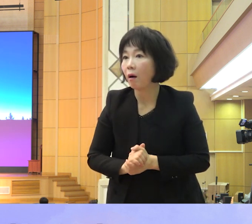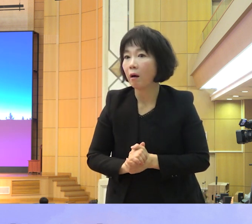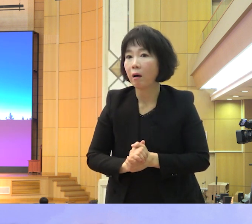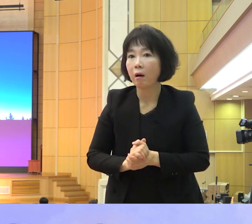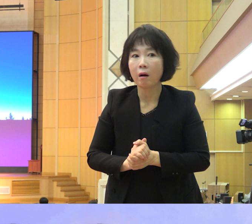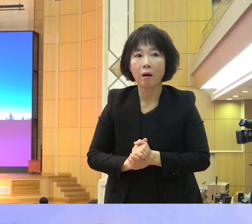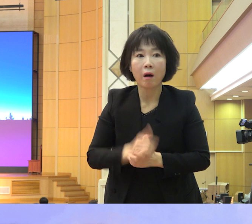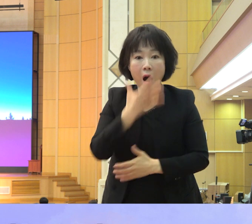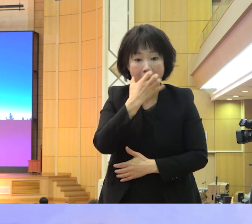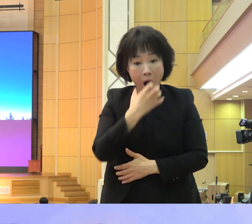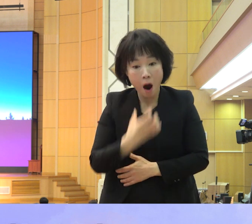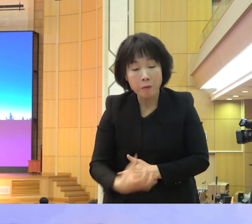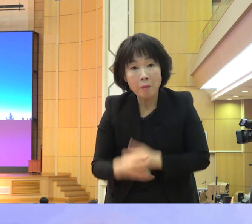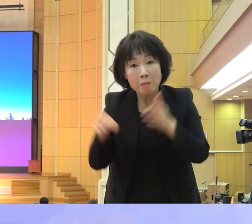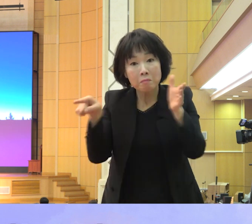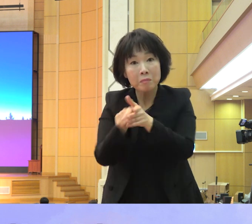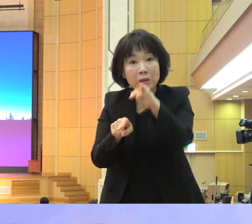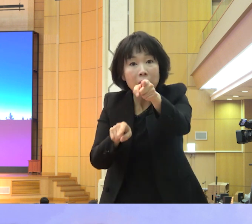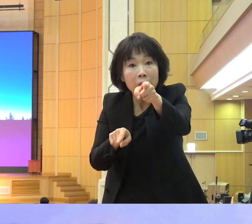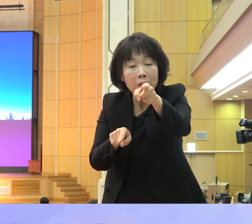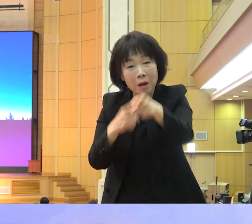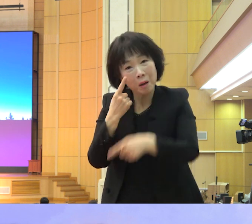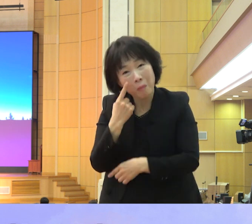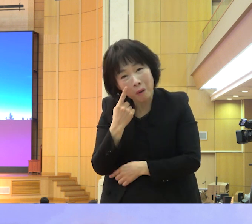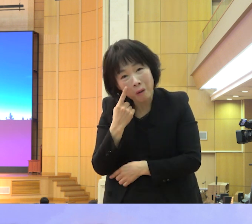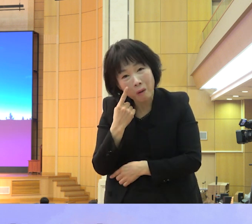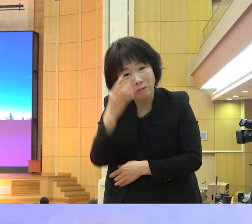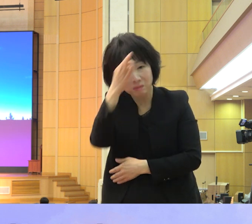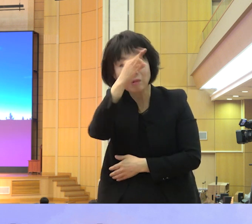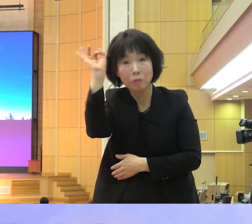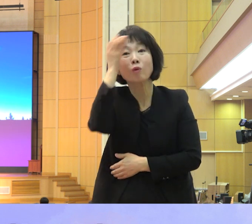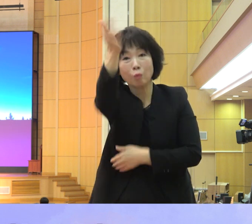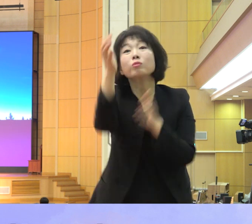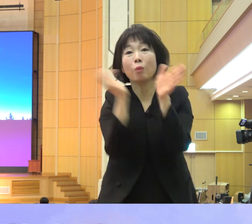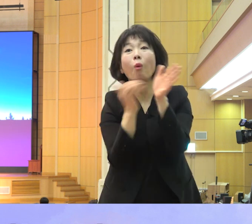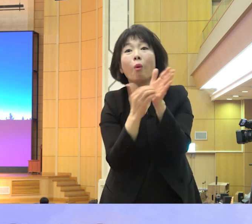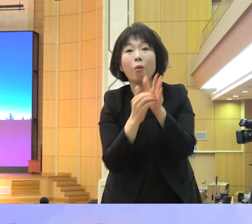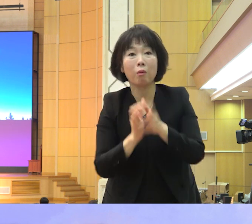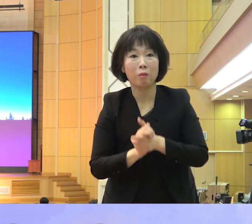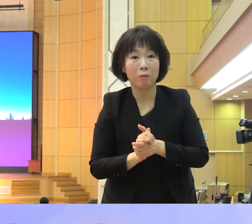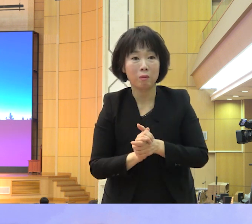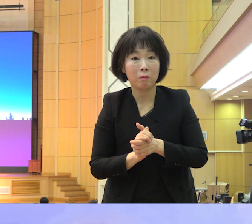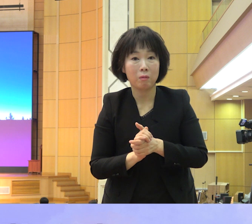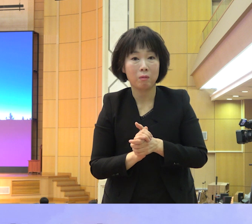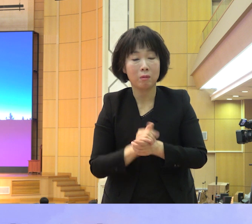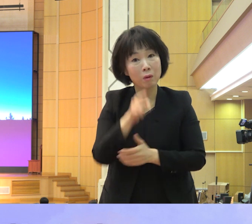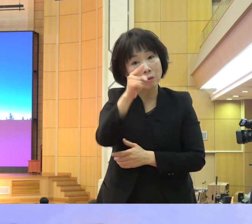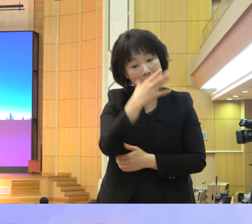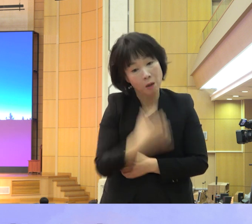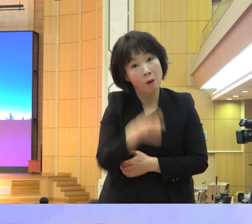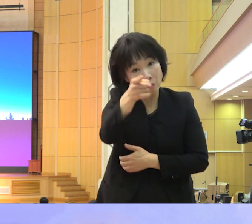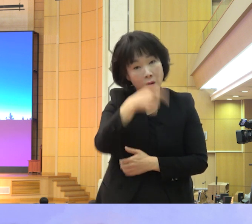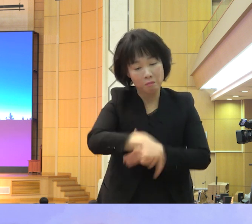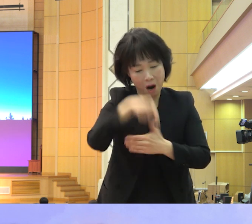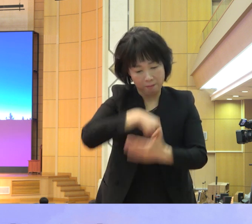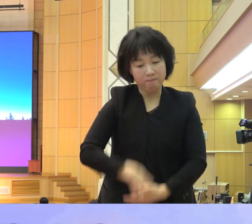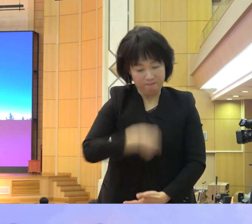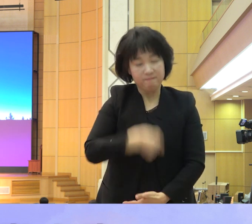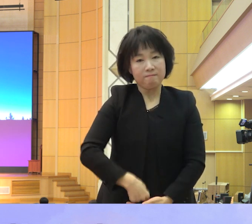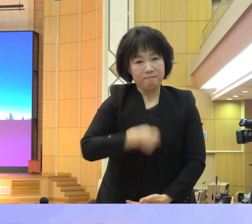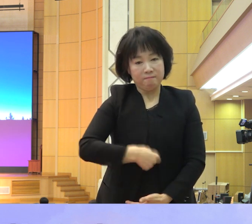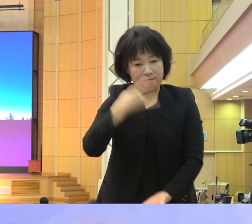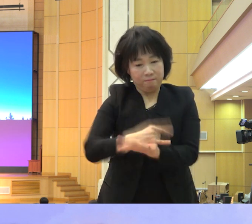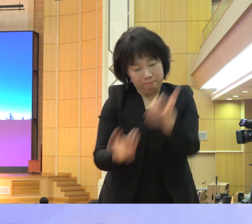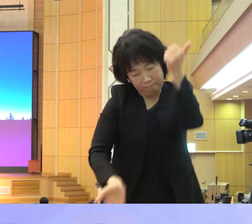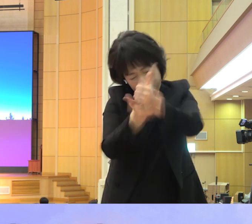여러분, 아브라함의 믿음을 하나님이 인정하셔서 창세기 15장 6절에 너는 의롭다라고 우리